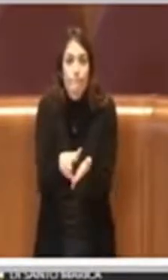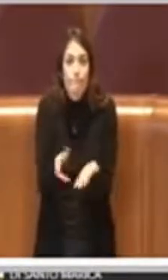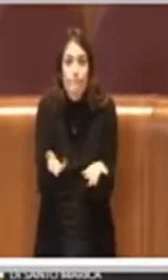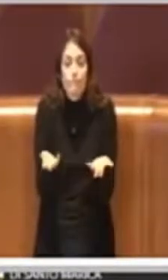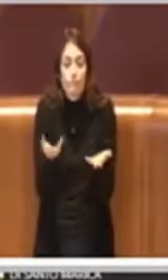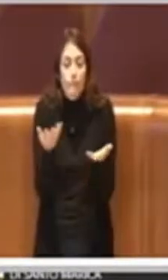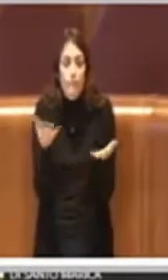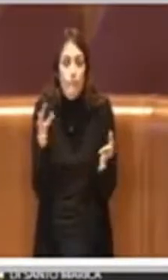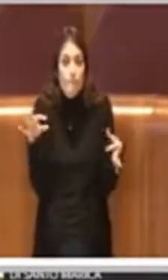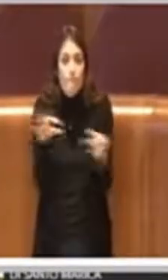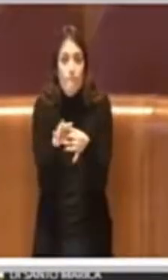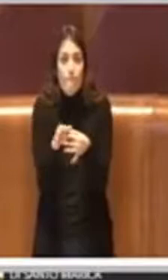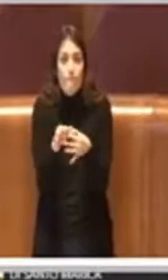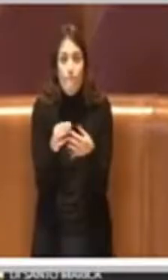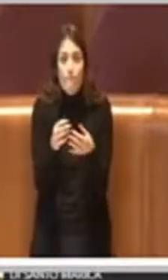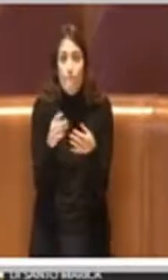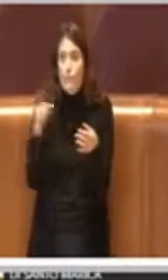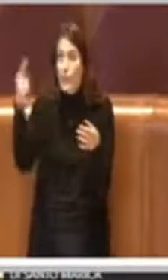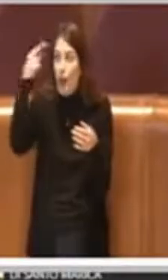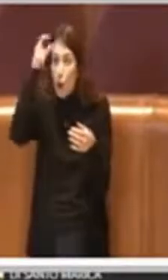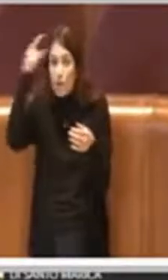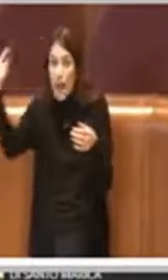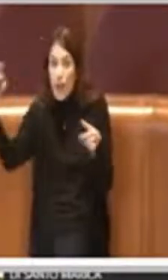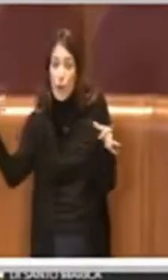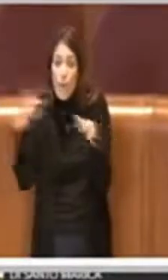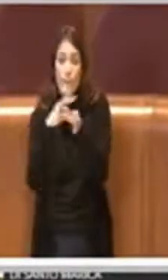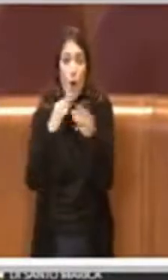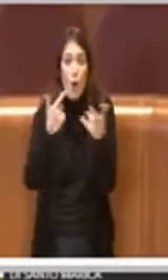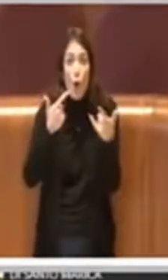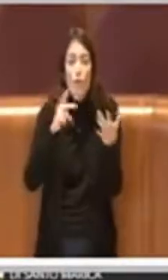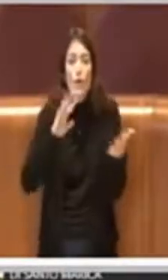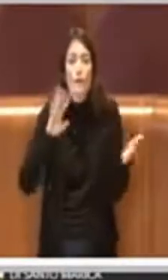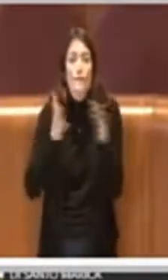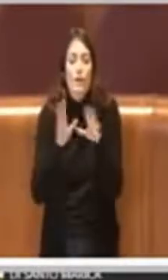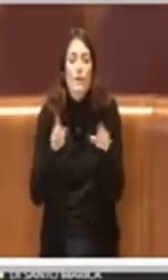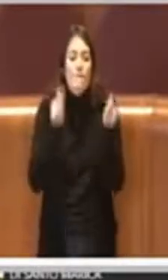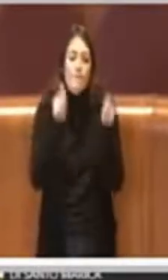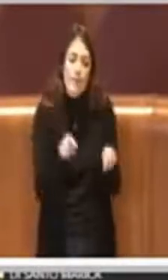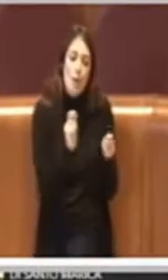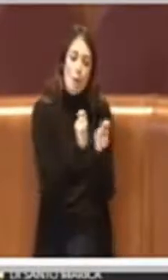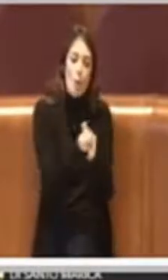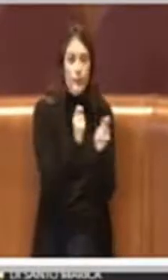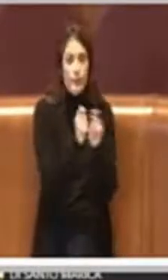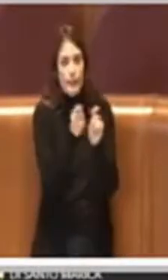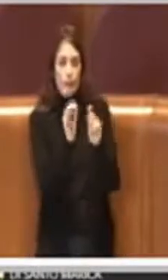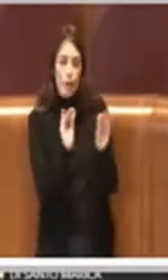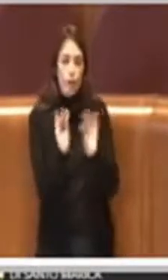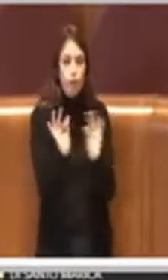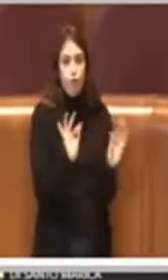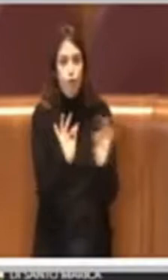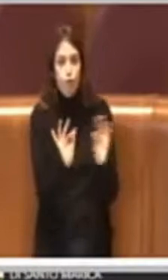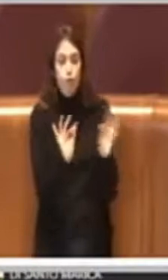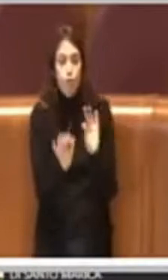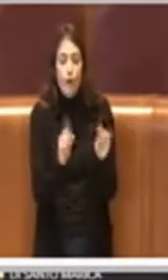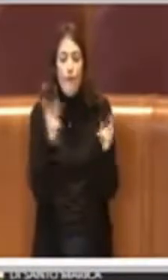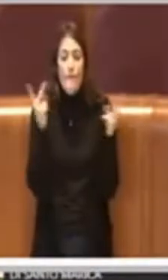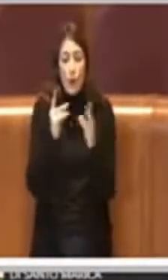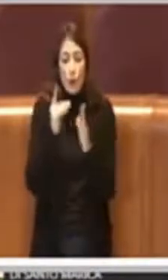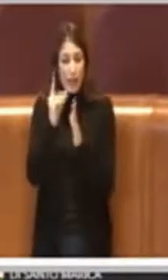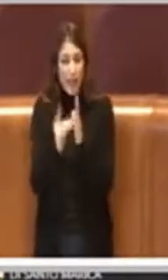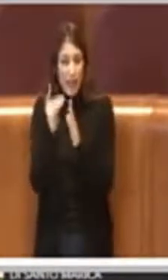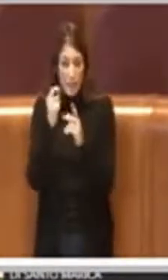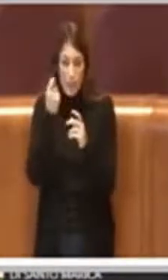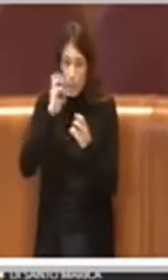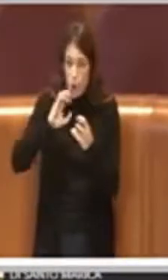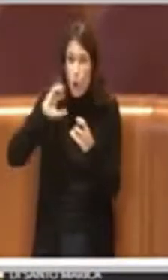verificate nel decreto del governo e ho dovuto iniziare le prime modifiche. Successivamente, essendo una delibera complessa ed